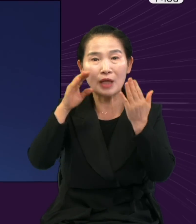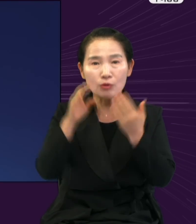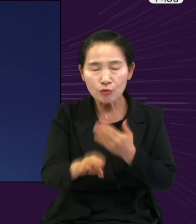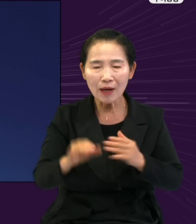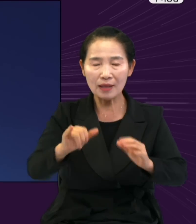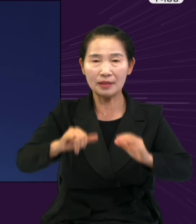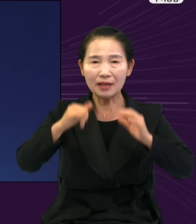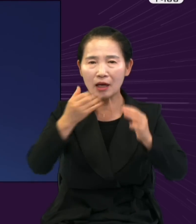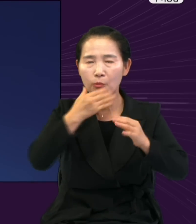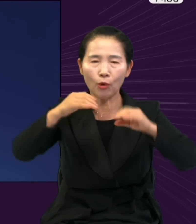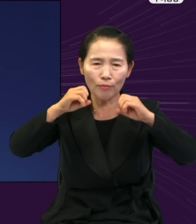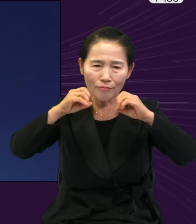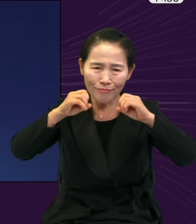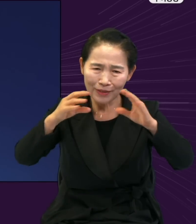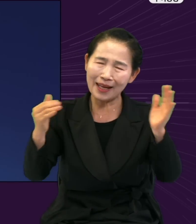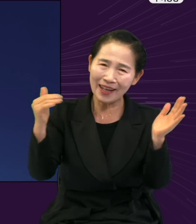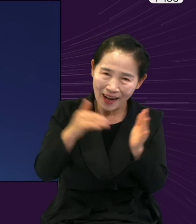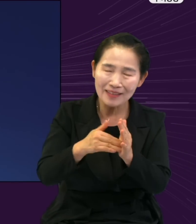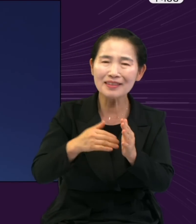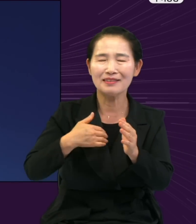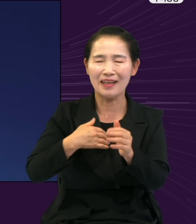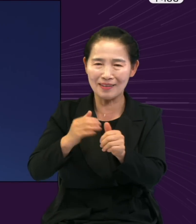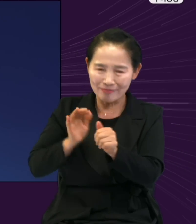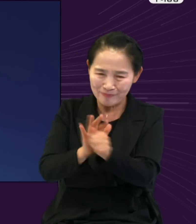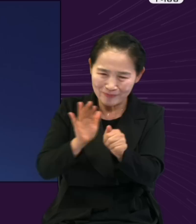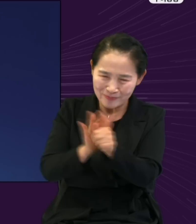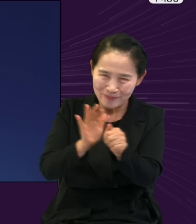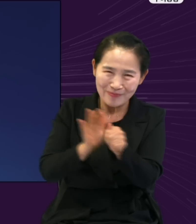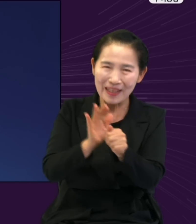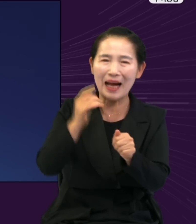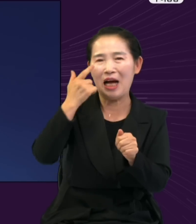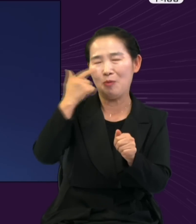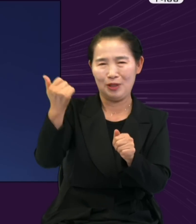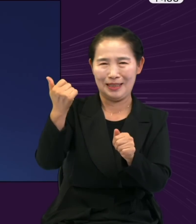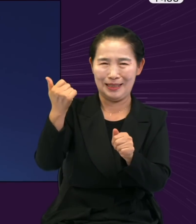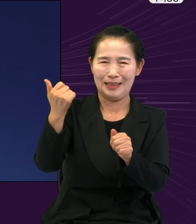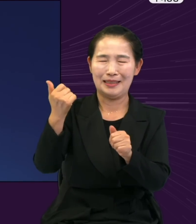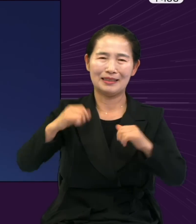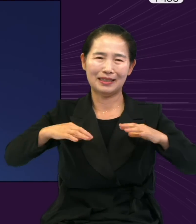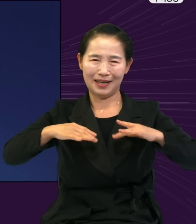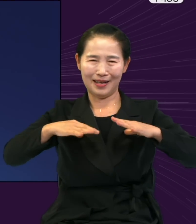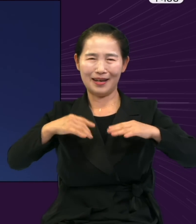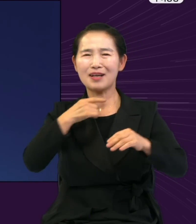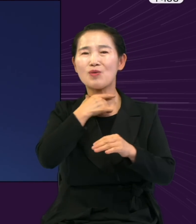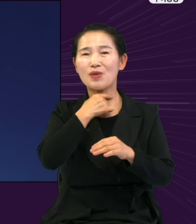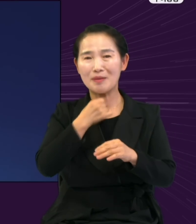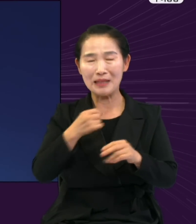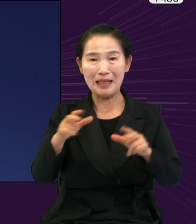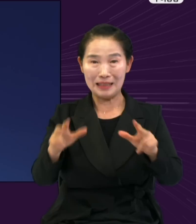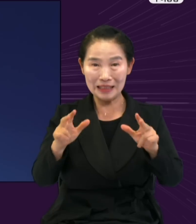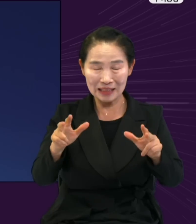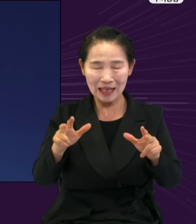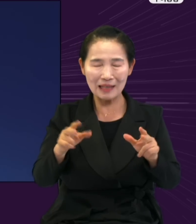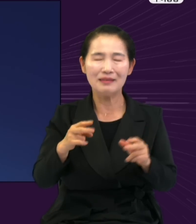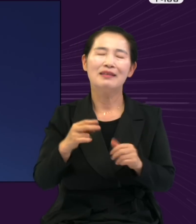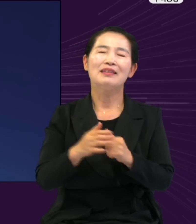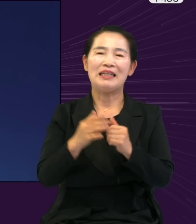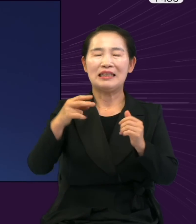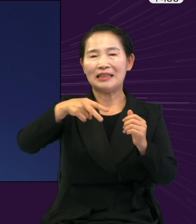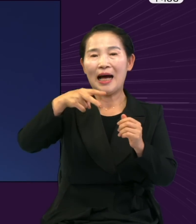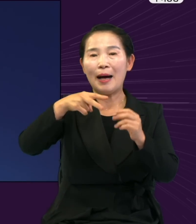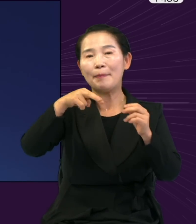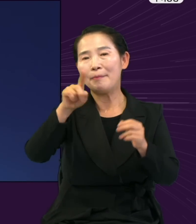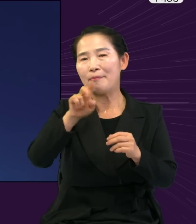되게 하신 나의 아버지를 자랑하려고 합니다. 그리고 이제 사마리아 여인처럼 저의